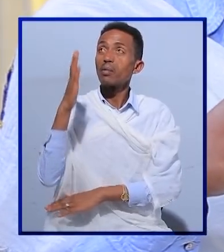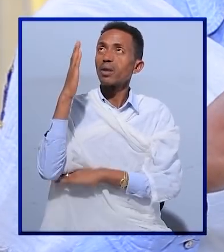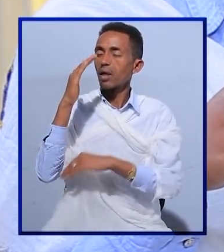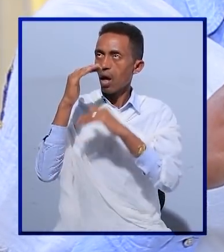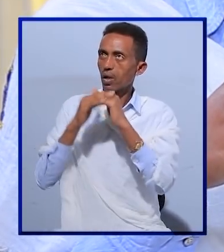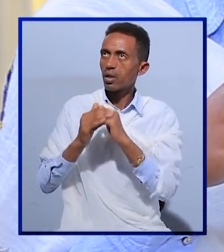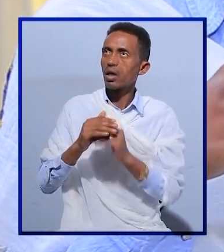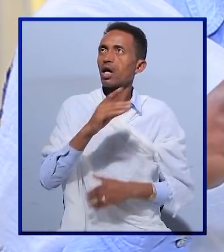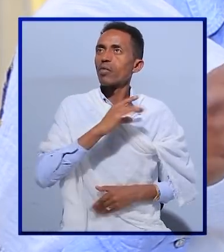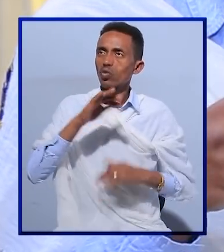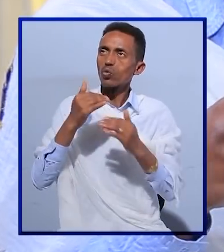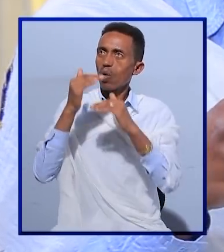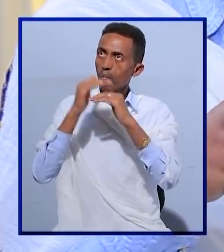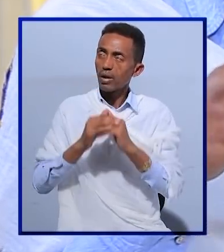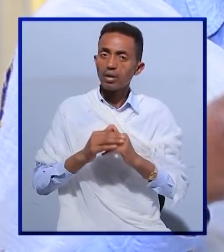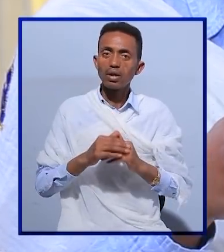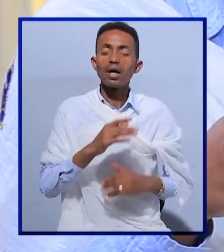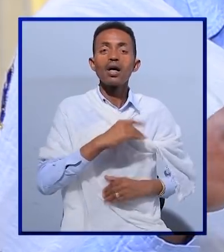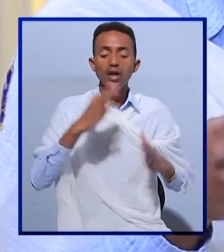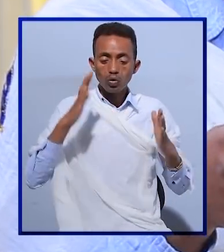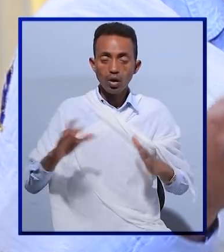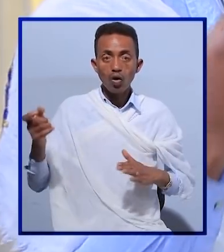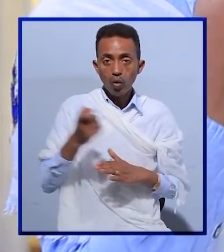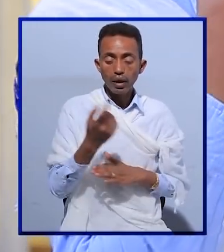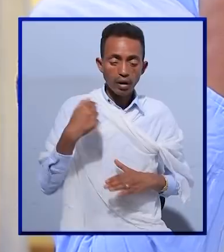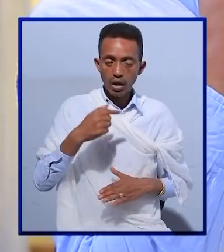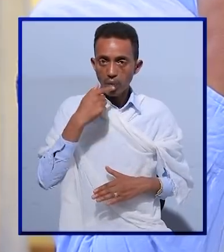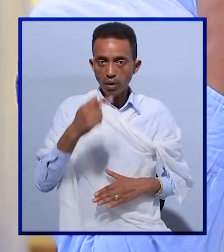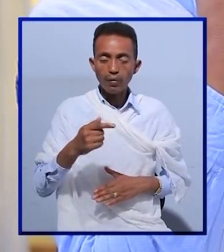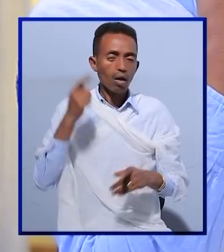እግዚአብሔር በእግዚአብሔር አምነን በክርስቶስ አምነን ክርስቶሳውያን